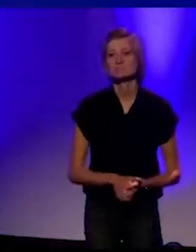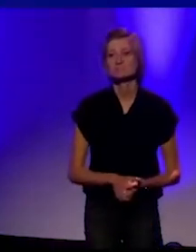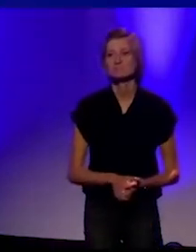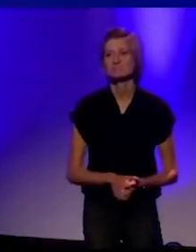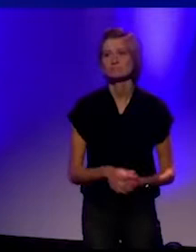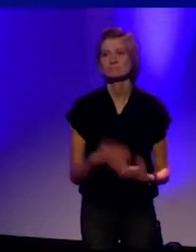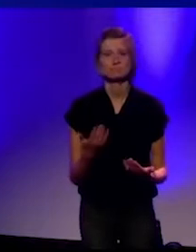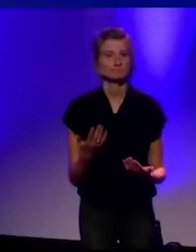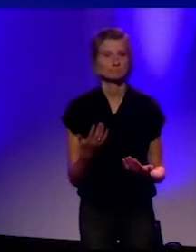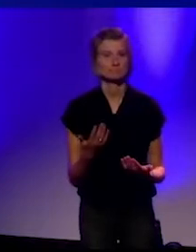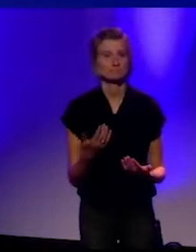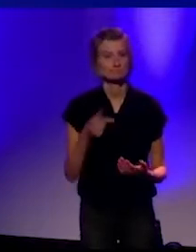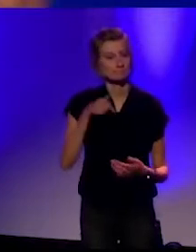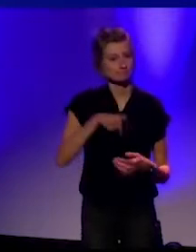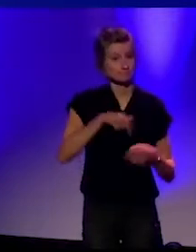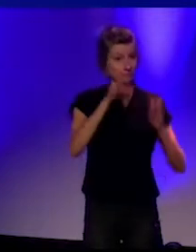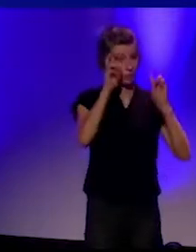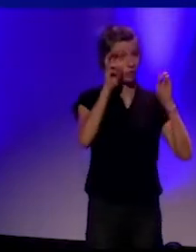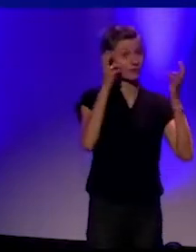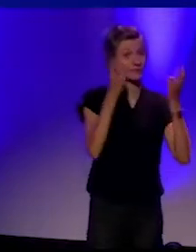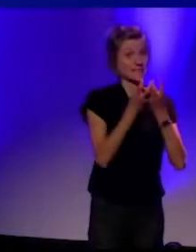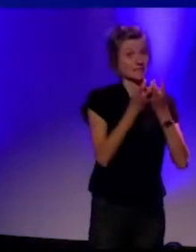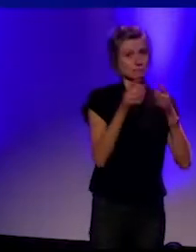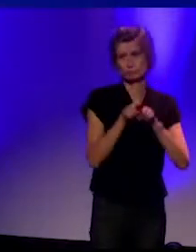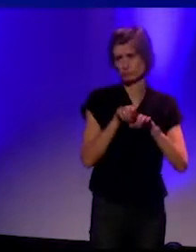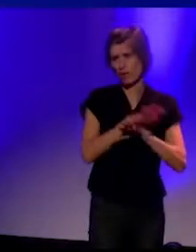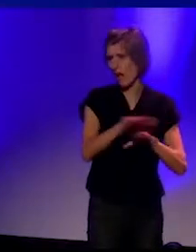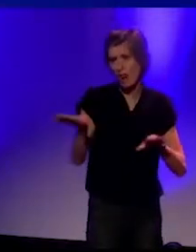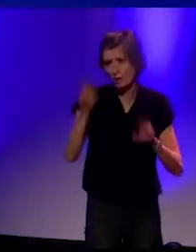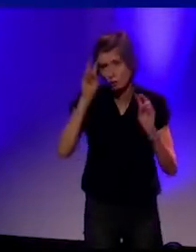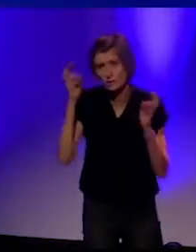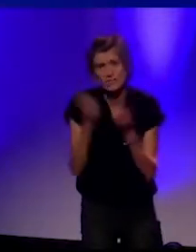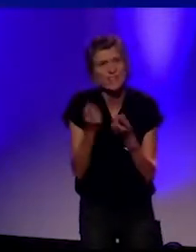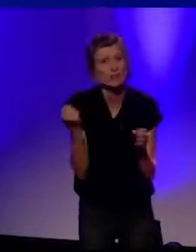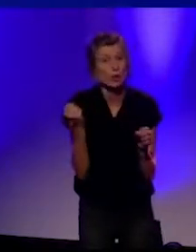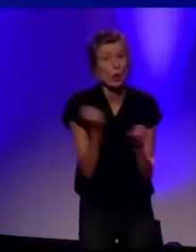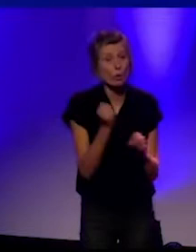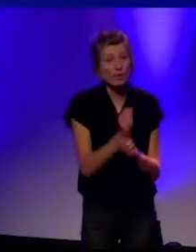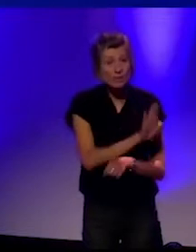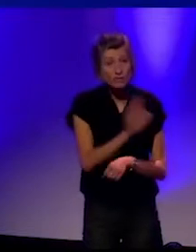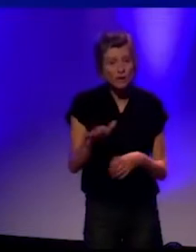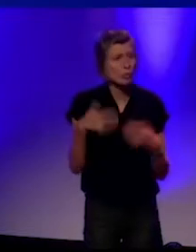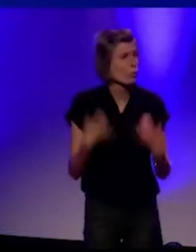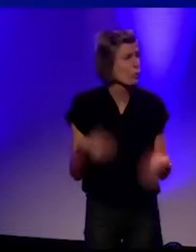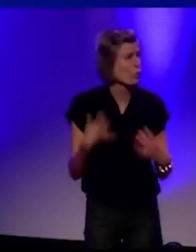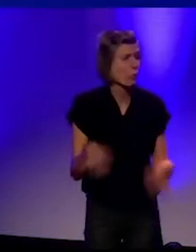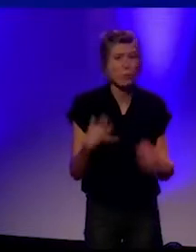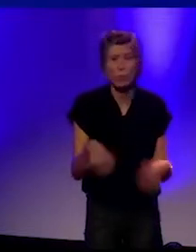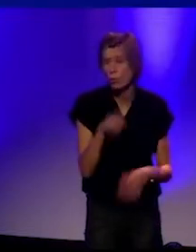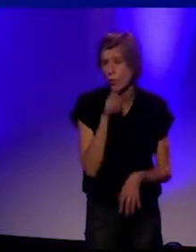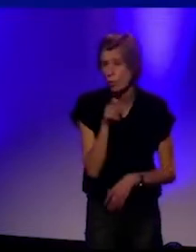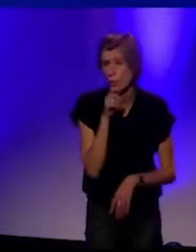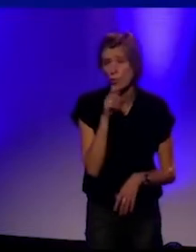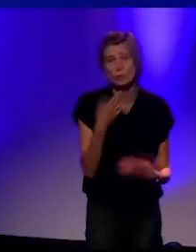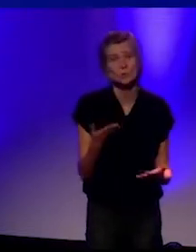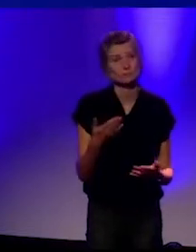opdracht van deze universiteit en bij uitbreiding van alle universiteiten is natuurlijk erg omvattend. En we